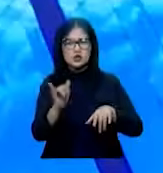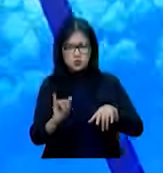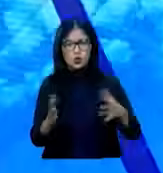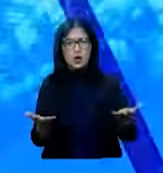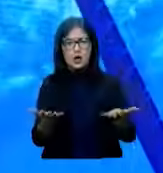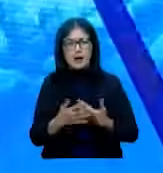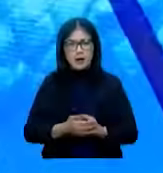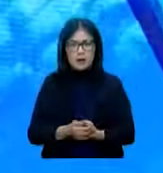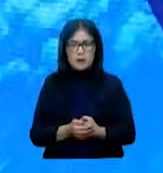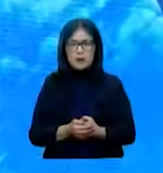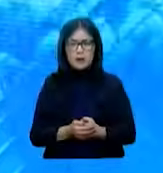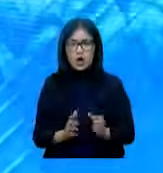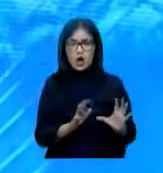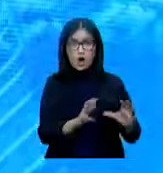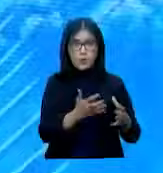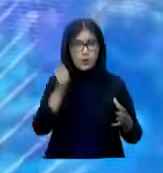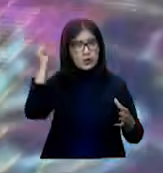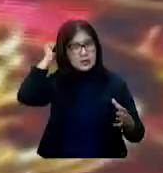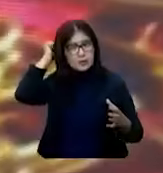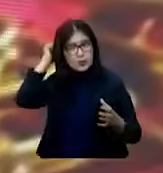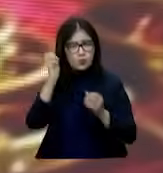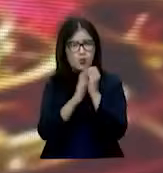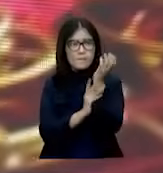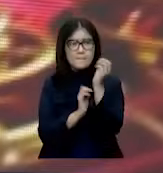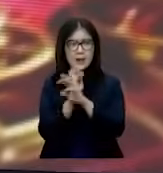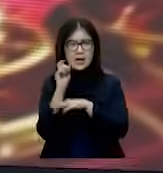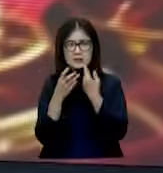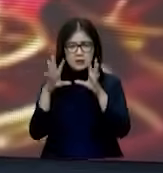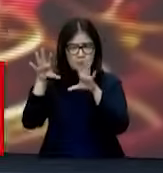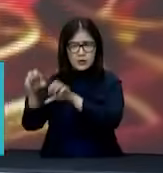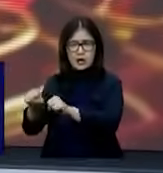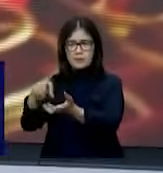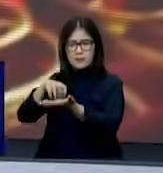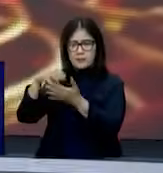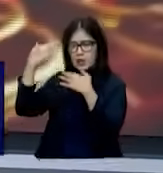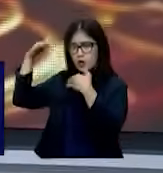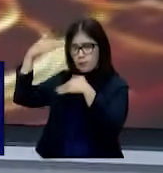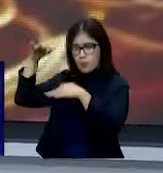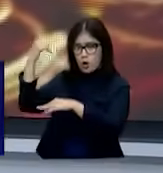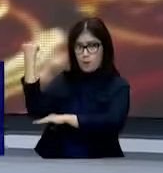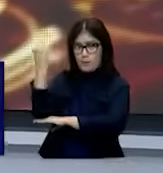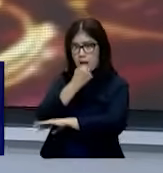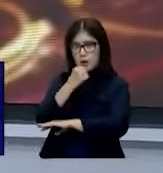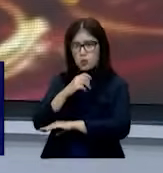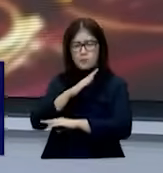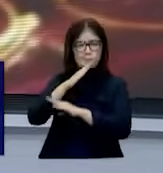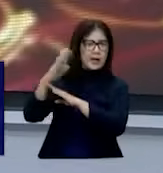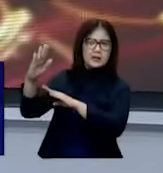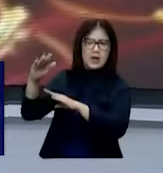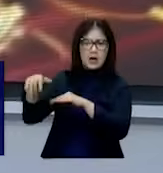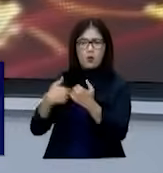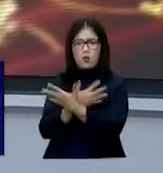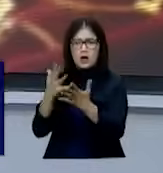Warga menangkap komplotan emak-emak pencuri perhiasan emas di pusat perbelanjaan. Pelaku yang terus membantah nyaris diamuk